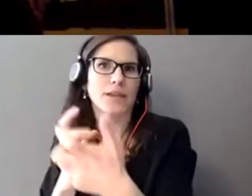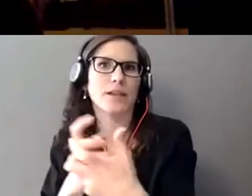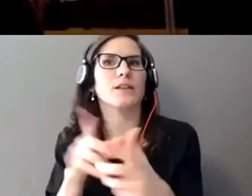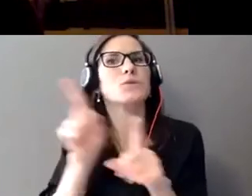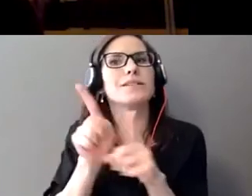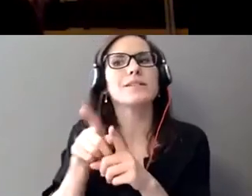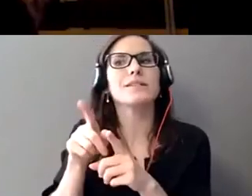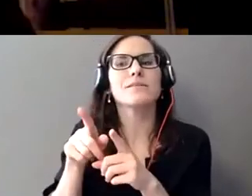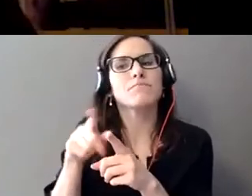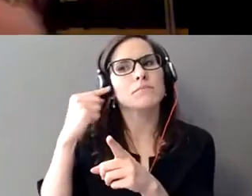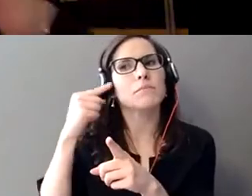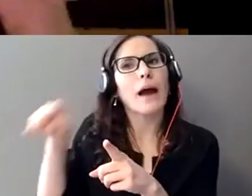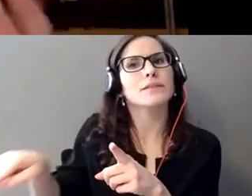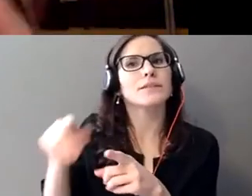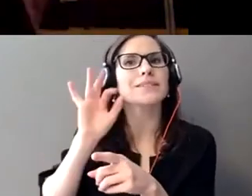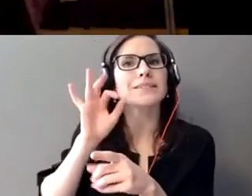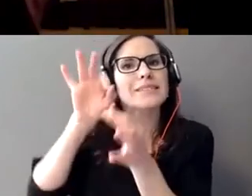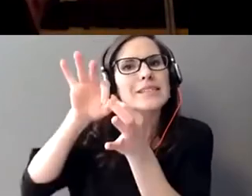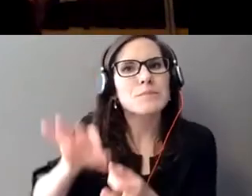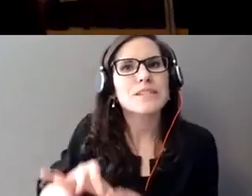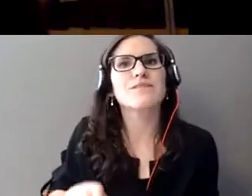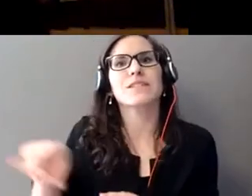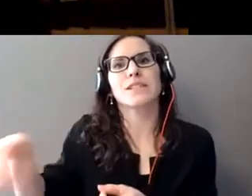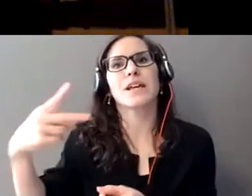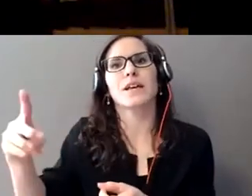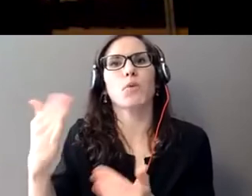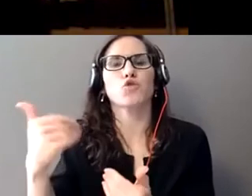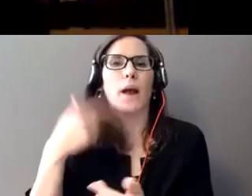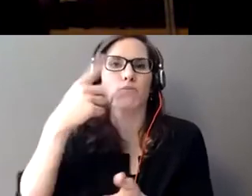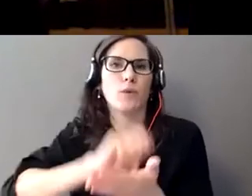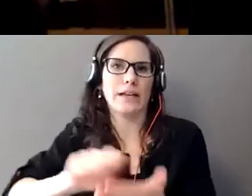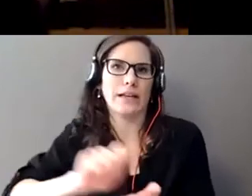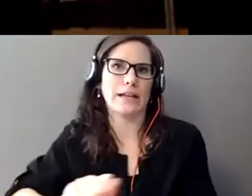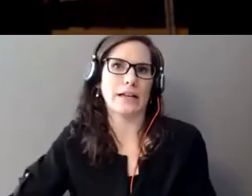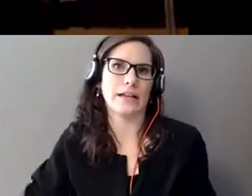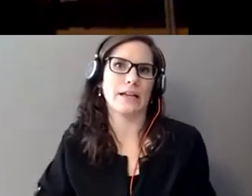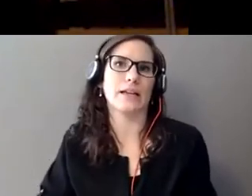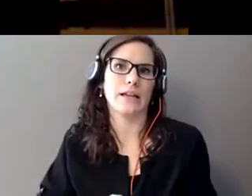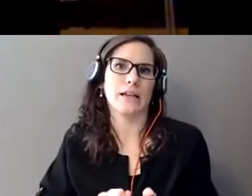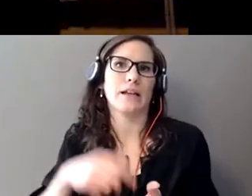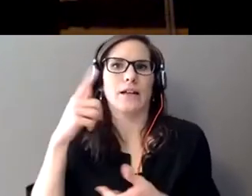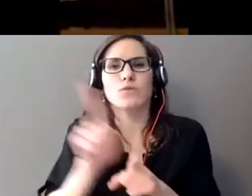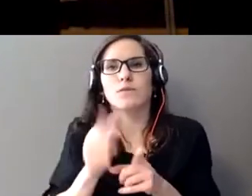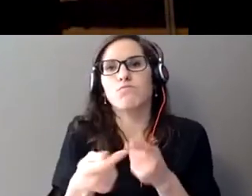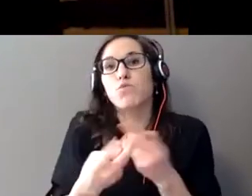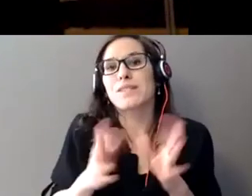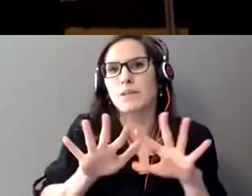pour ce public dans un contexte multimodal d'enseignement dispensé directement en langue des signes française.